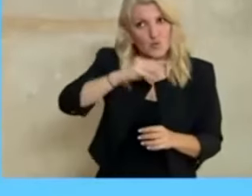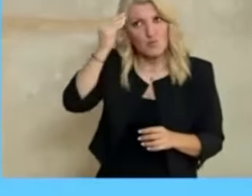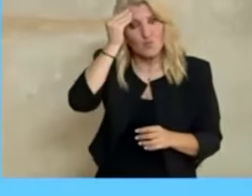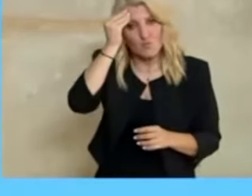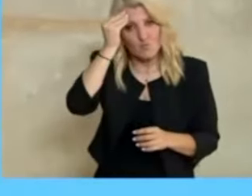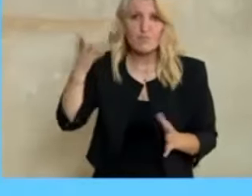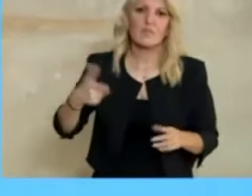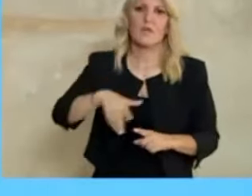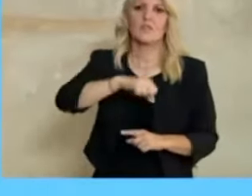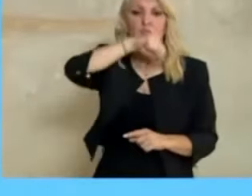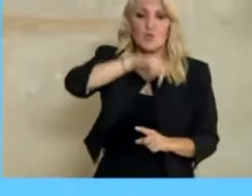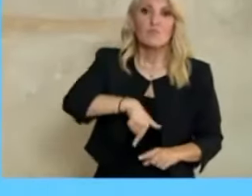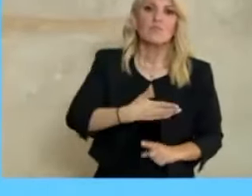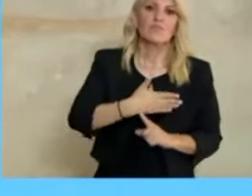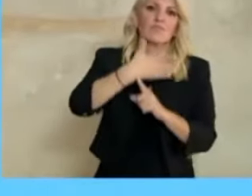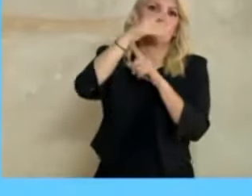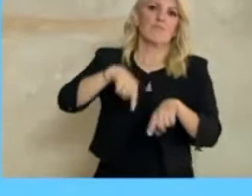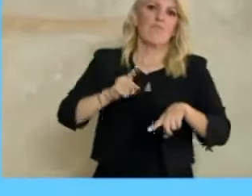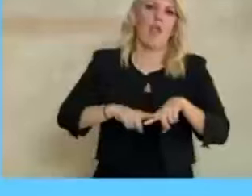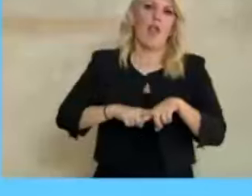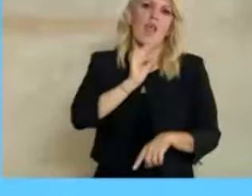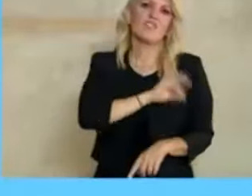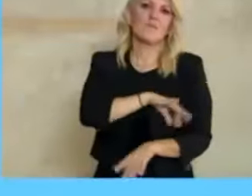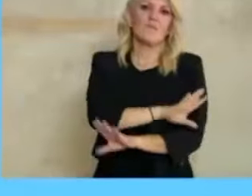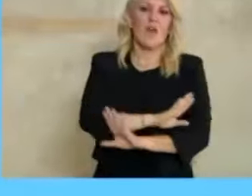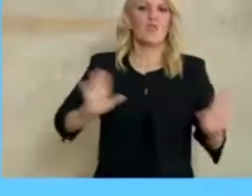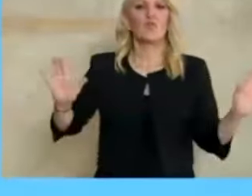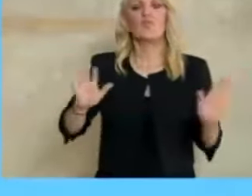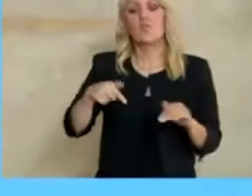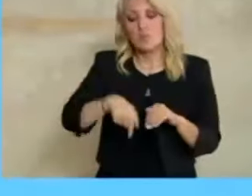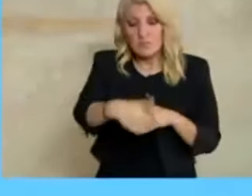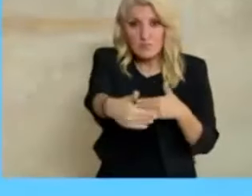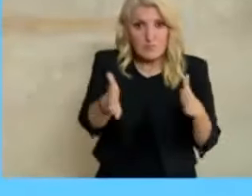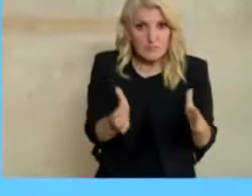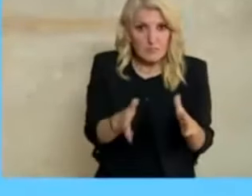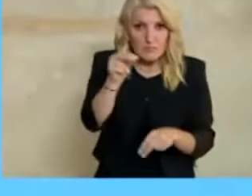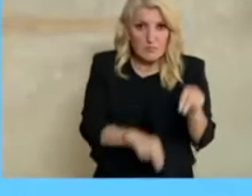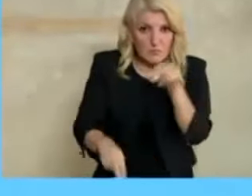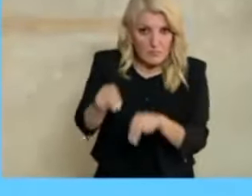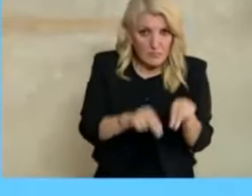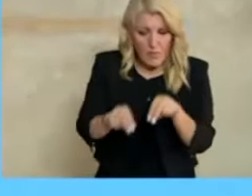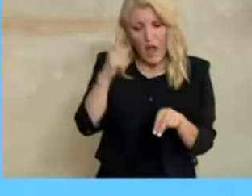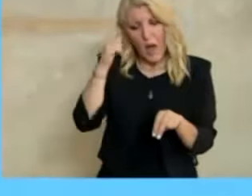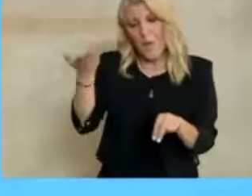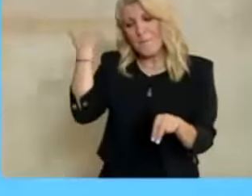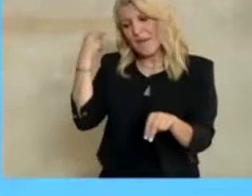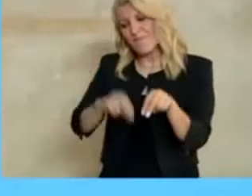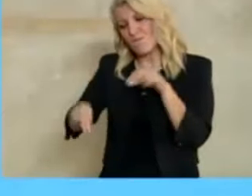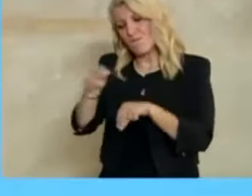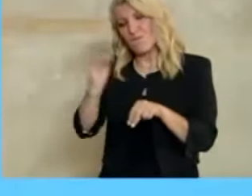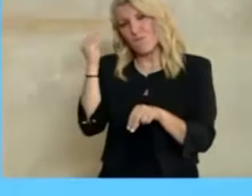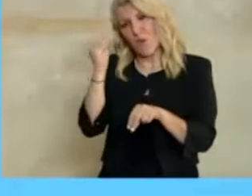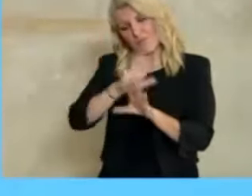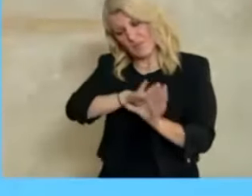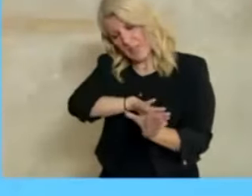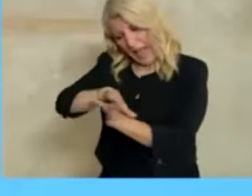εθνική κάλπη. Είναι η πρώτη που λαμβάνει η χώρα μετά τις εθνικές εκλογές. Δεν θα αλλάξουν οι κοινοβουλευτικοί συσχετισμοί. Αυτό είναι κάτι το οποίο είναι δεδομένο. Όμως